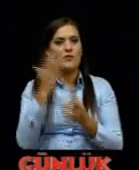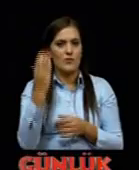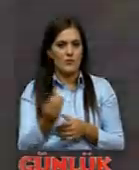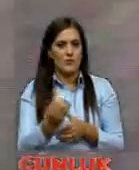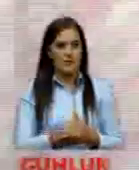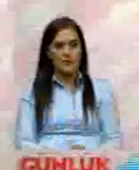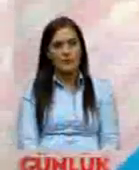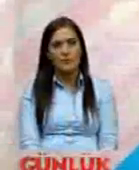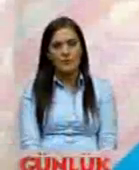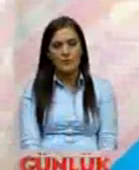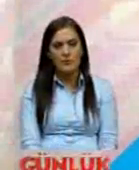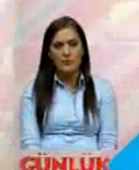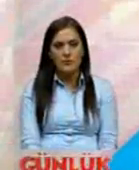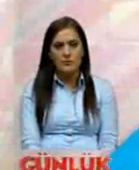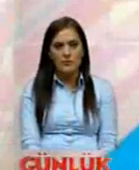olun.